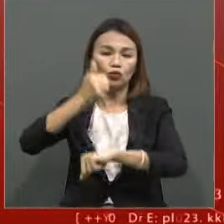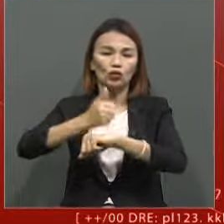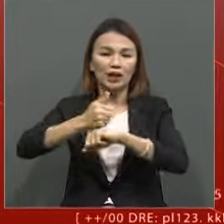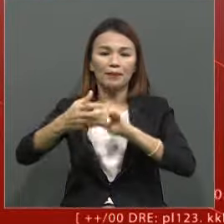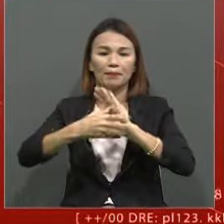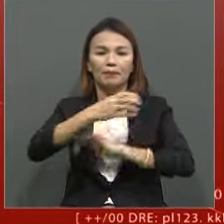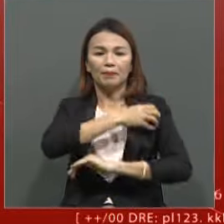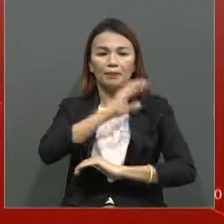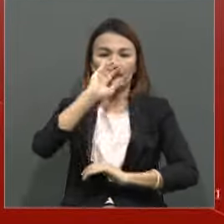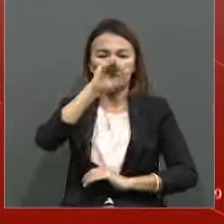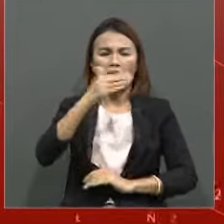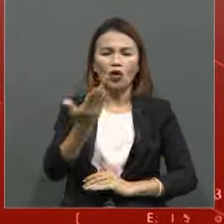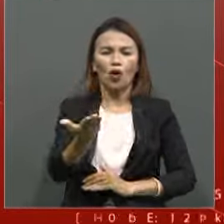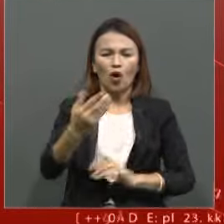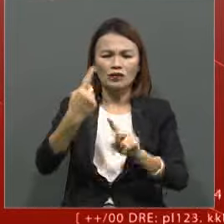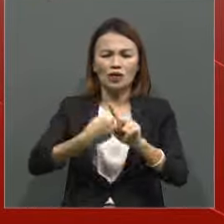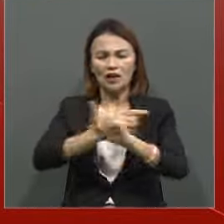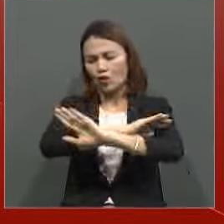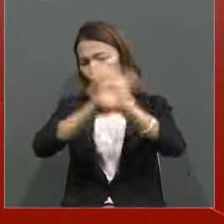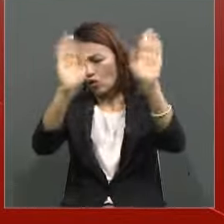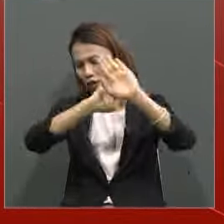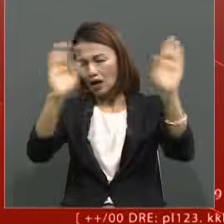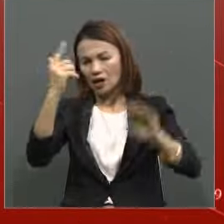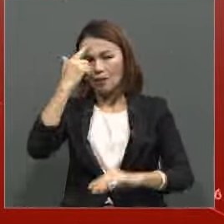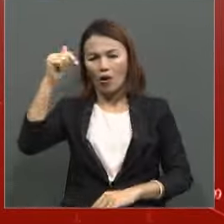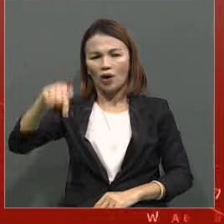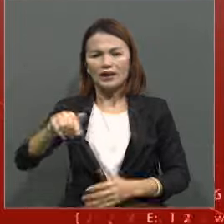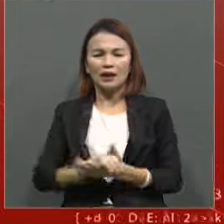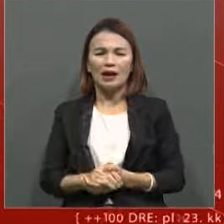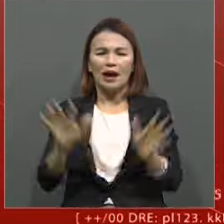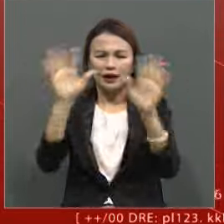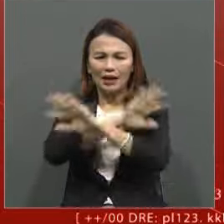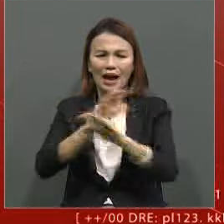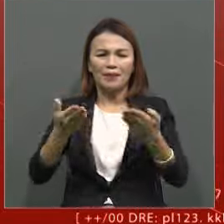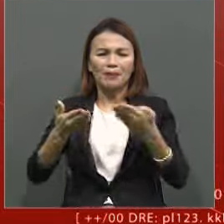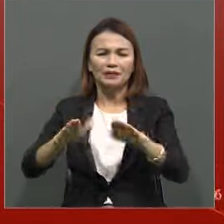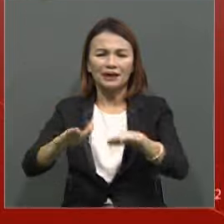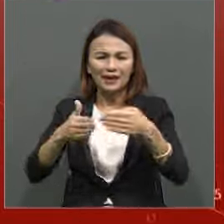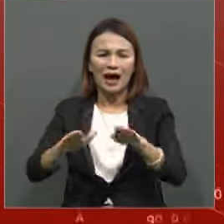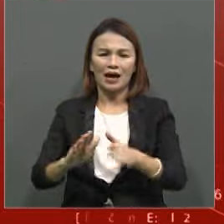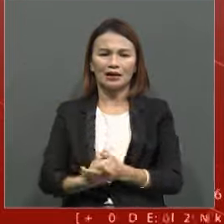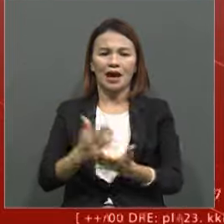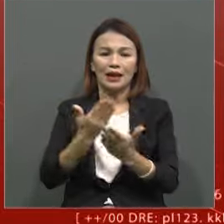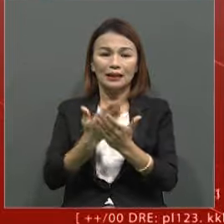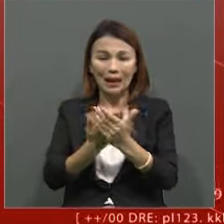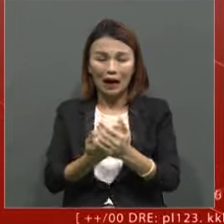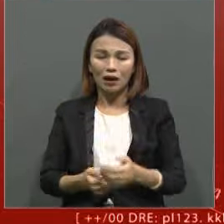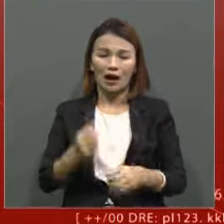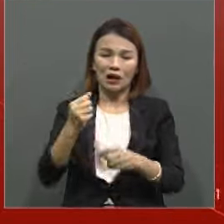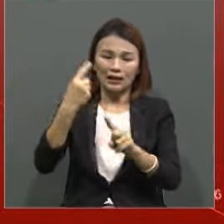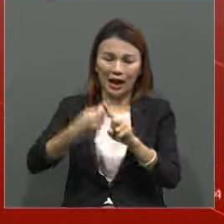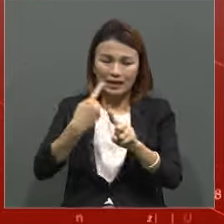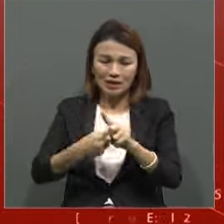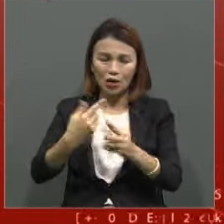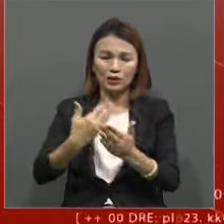เลิกสัญญาเช่าพื้นที่เพราะเขาบอกว่าสำหรับพวกเขานี่คือสัญญาทาสมีการเรียกเก็บค่าเช่าเนี่ยเพิ่มเท่าตัวนะแล้วเข